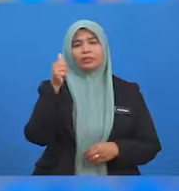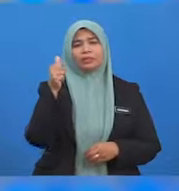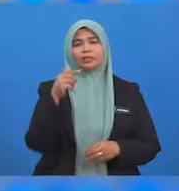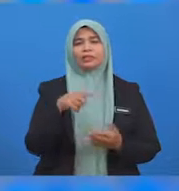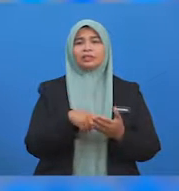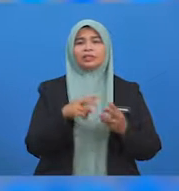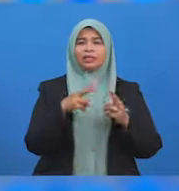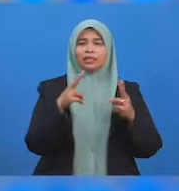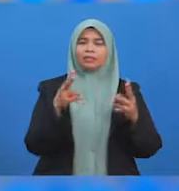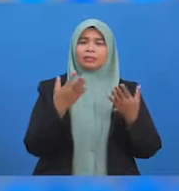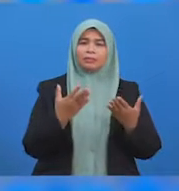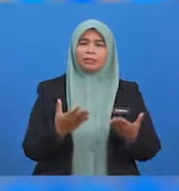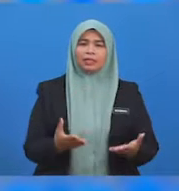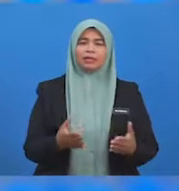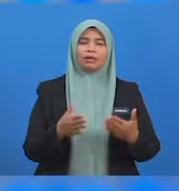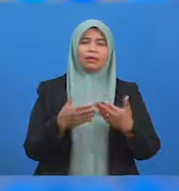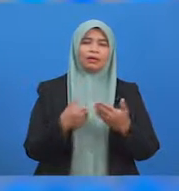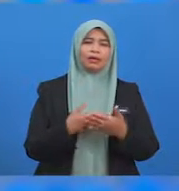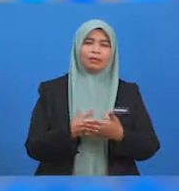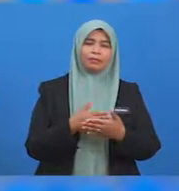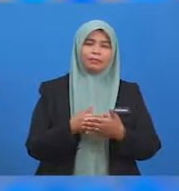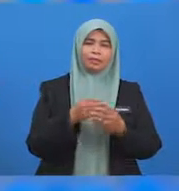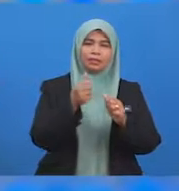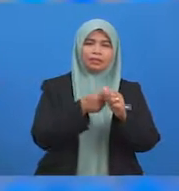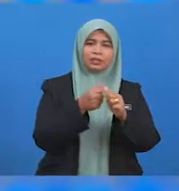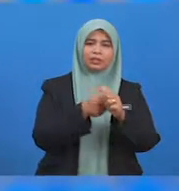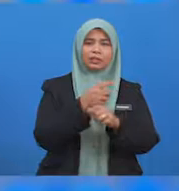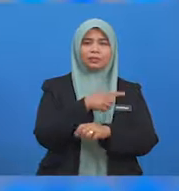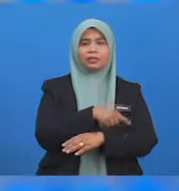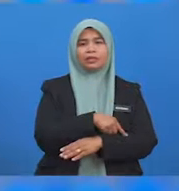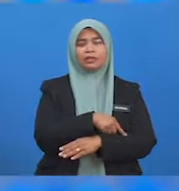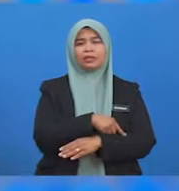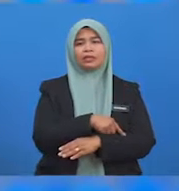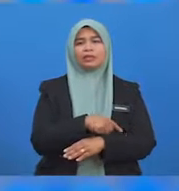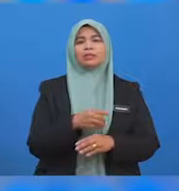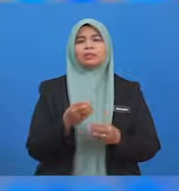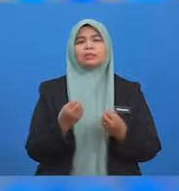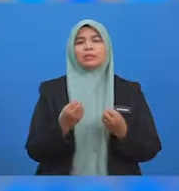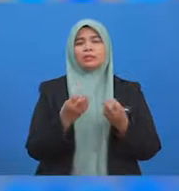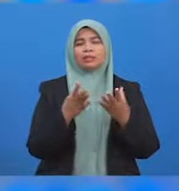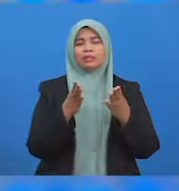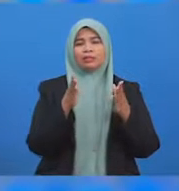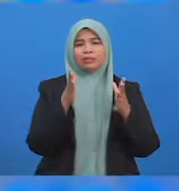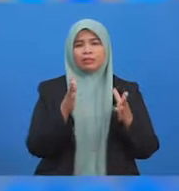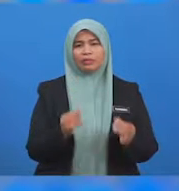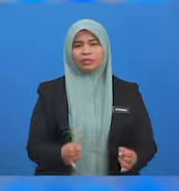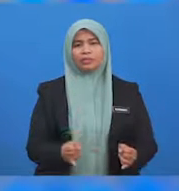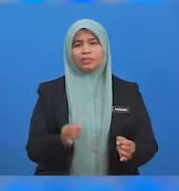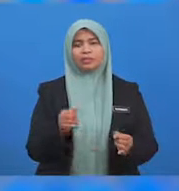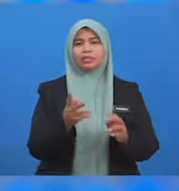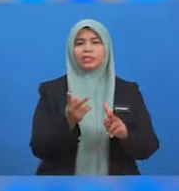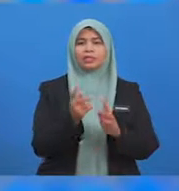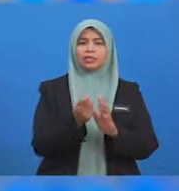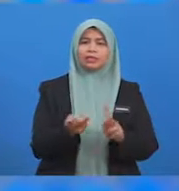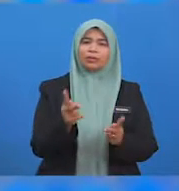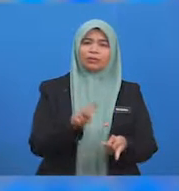dada akhbar banyak insan yang terkorban lantaran menjadi mangsa si peminum